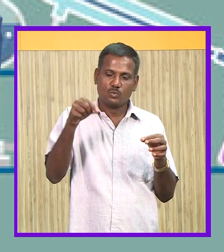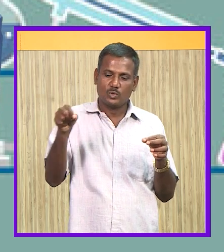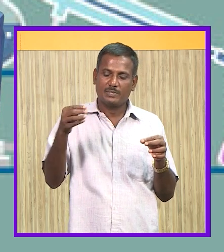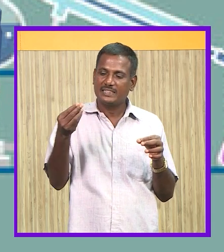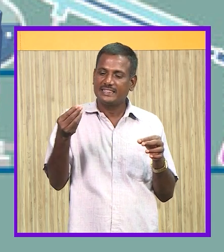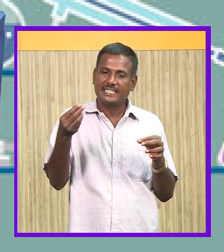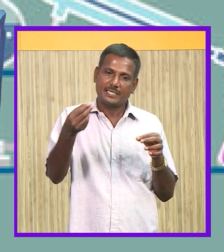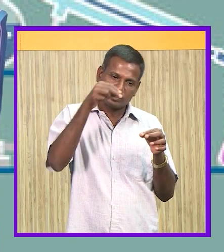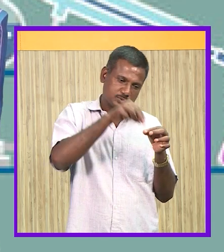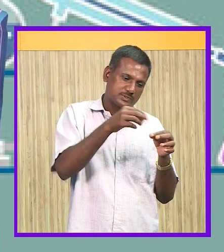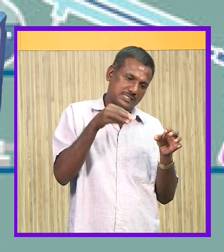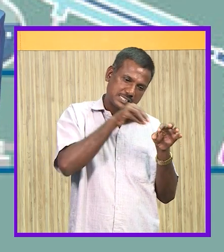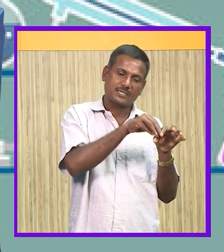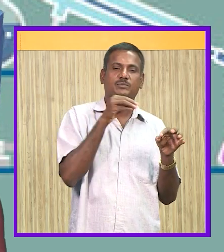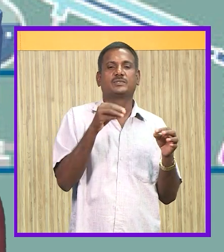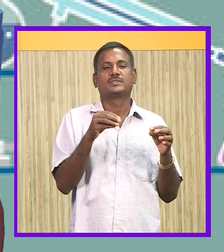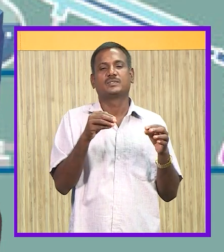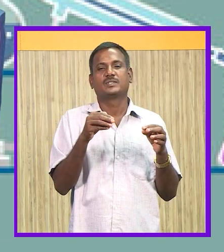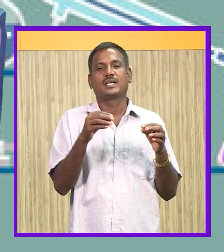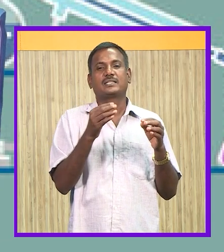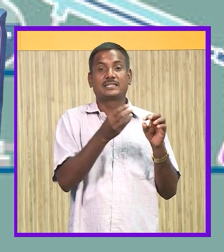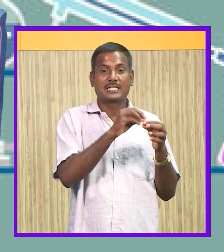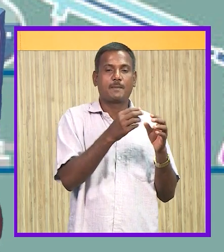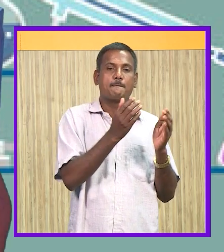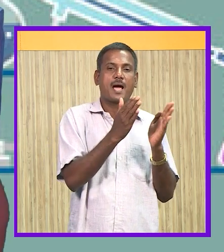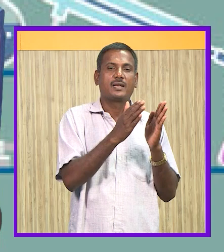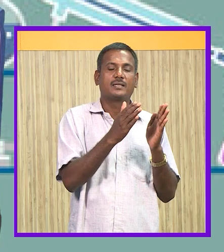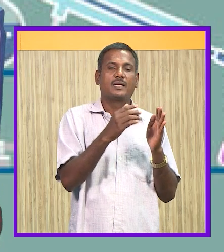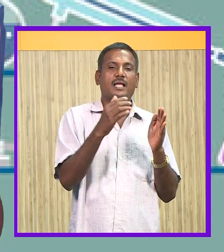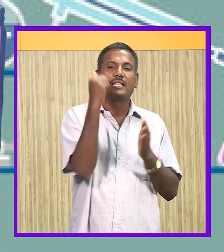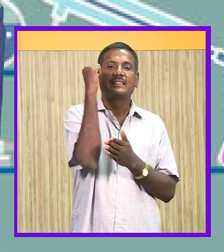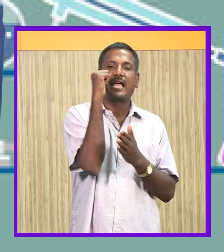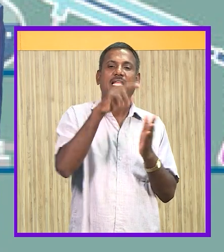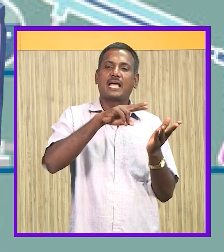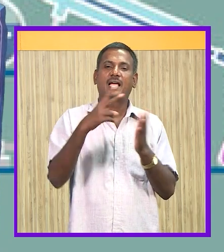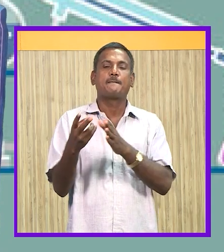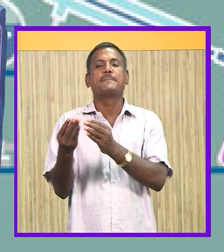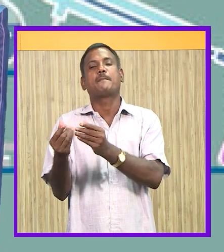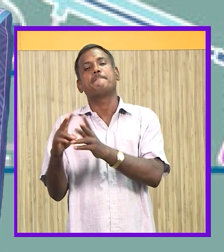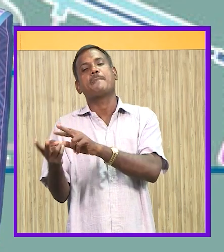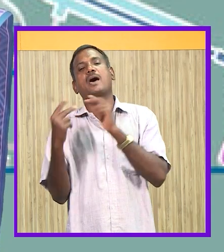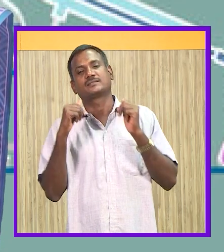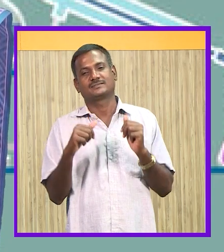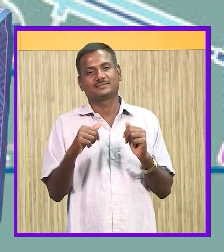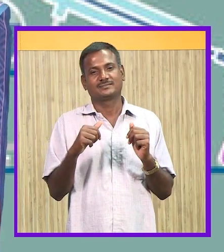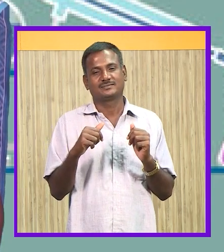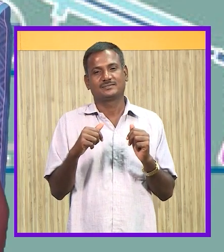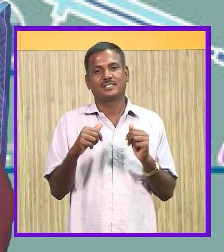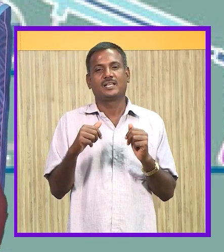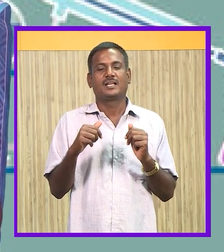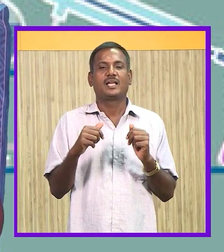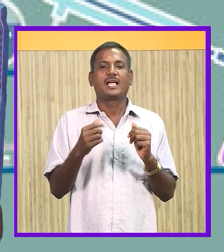சொல்லுவாங்க இல்லையா, தயிரை சேர்க்கும் பொழுது அந்த திரவ நிலையிலுள்ள பால் அனைத்தும் திட நிலையிலுள்ள தயிராக மாறிவிடும்.